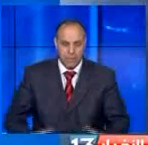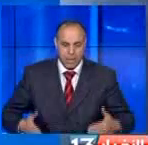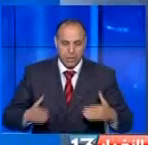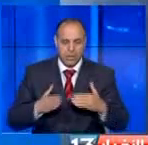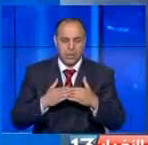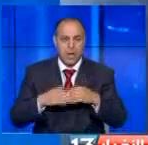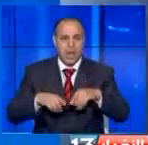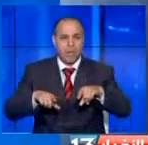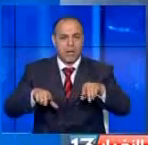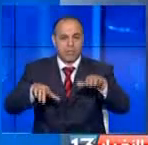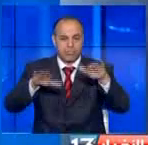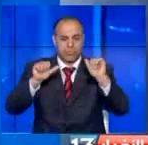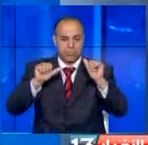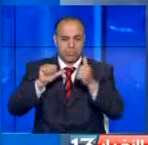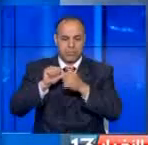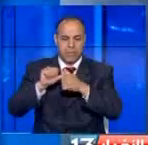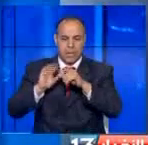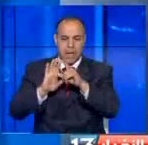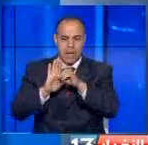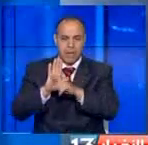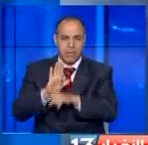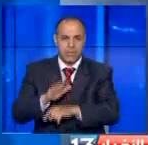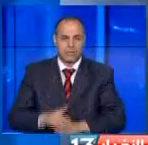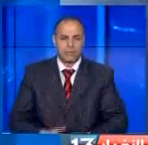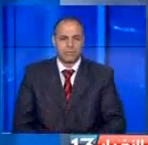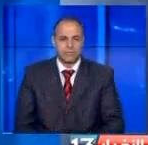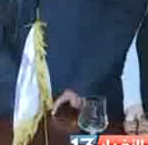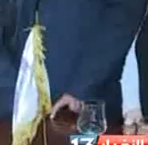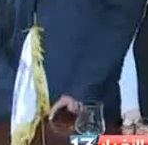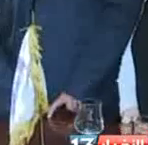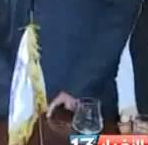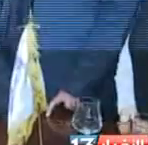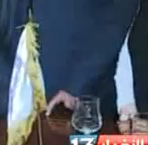ختام النشرة مشاهدينا، وهذا تذكير بعناوينها.